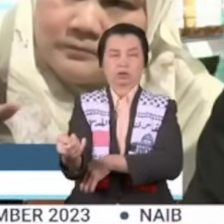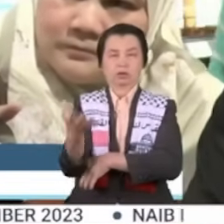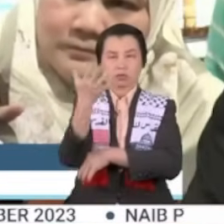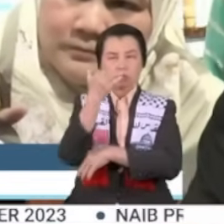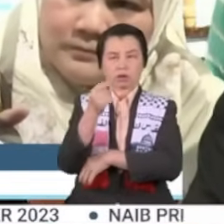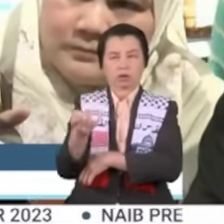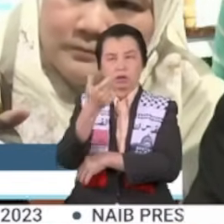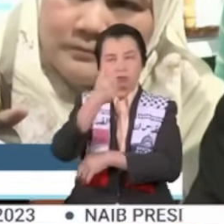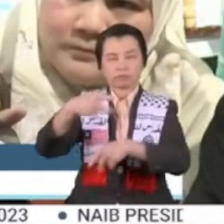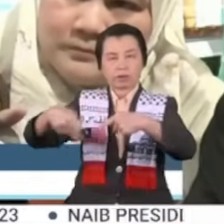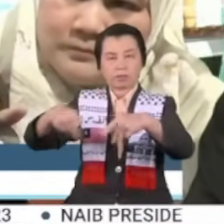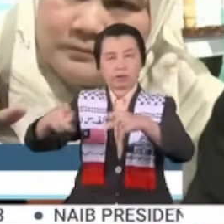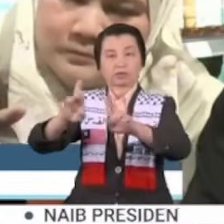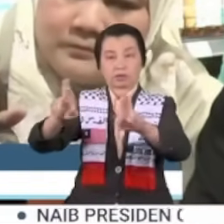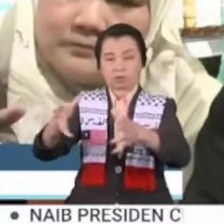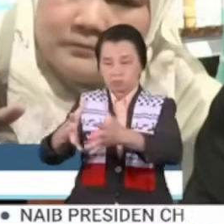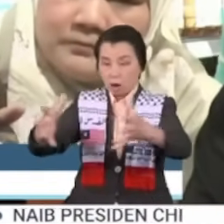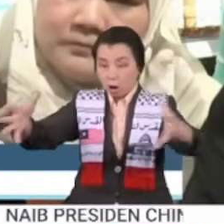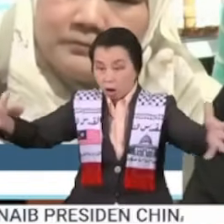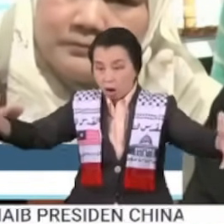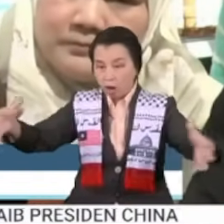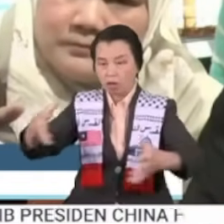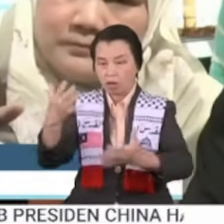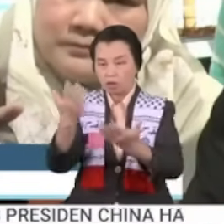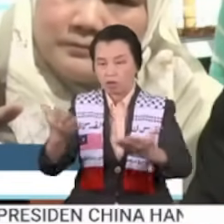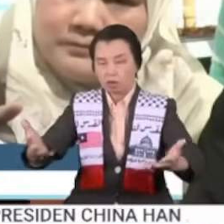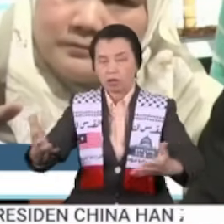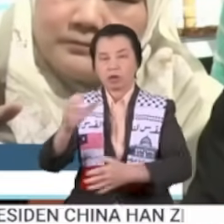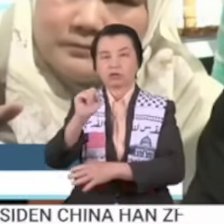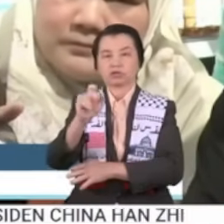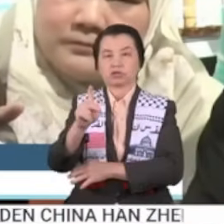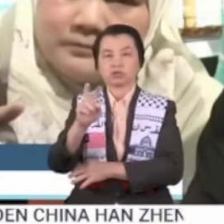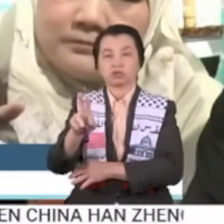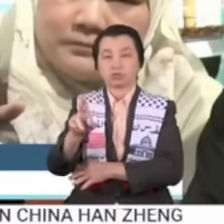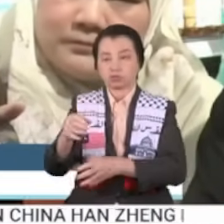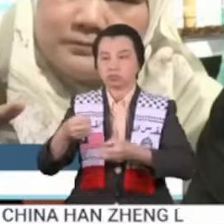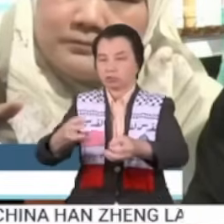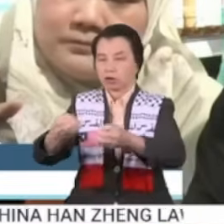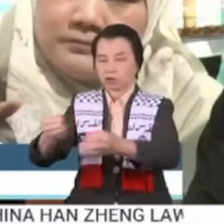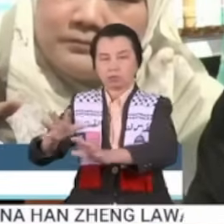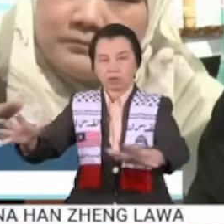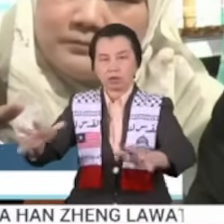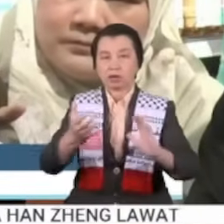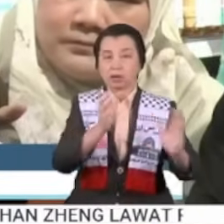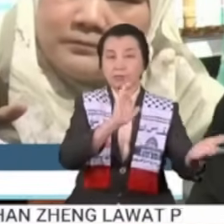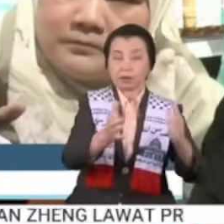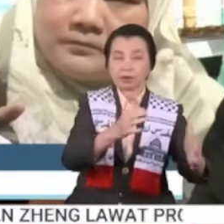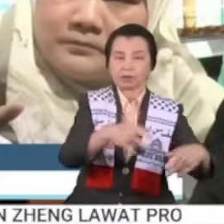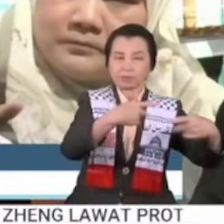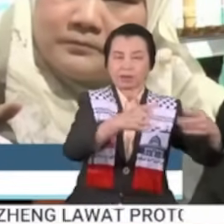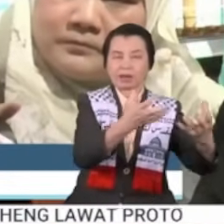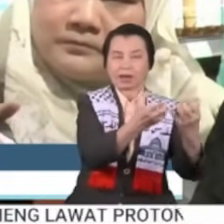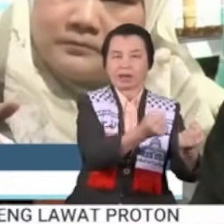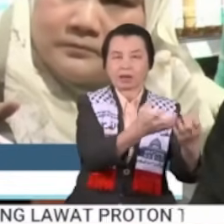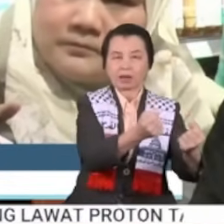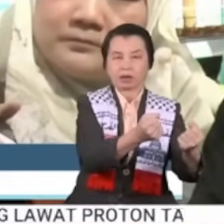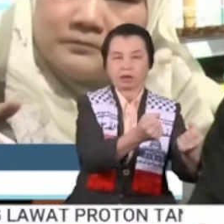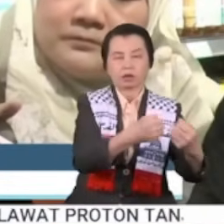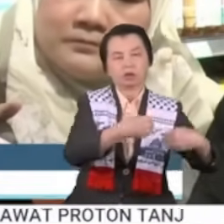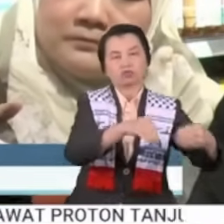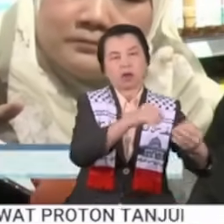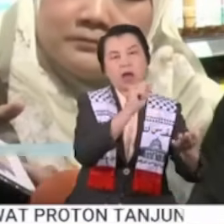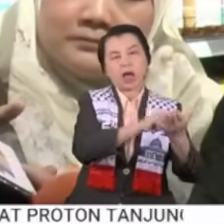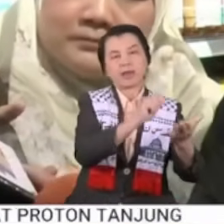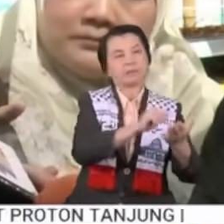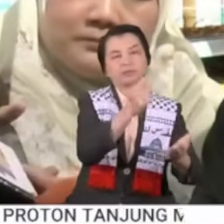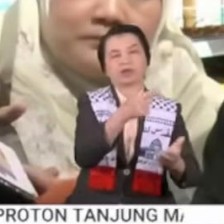nietuhend Pasar Raya ni banyak item atau SKU yang ditawarkan berbanding di pasar hanya menjual Kalau ayam dijual ayam